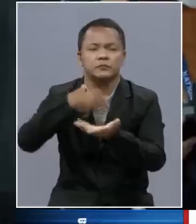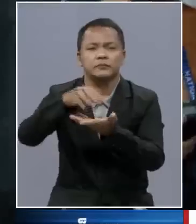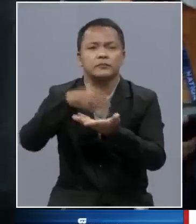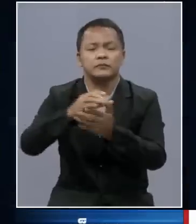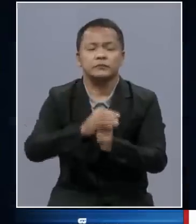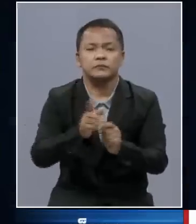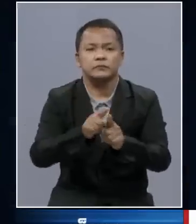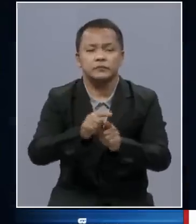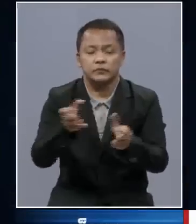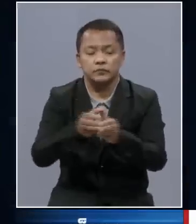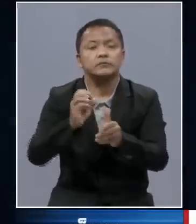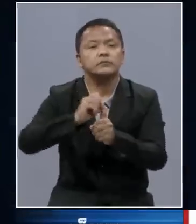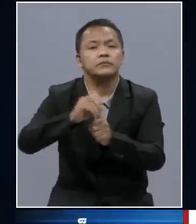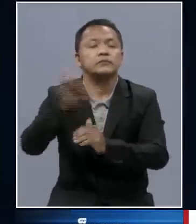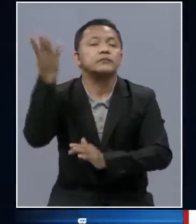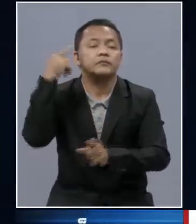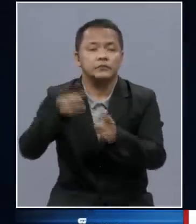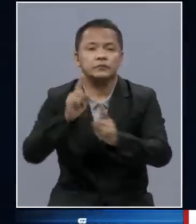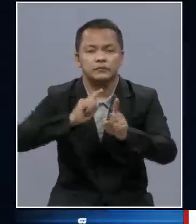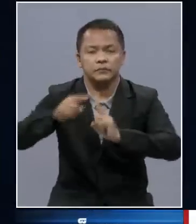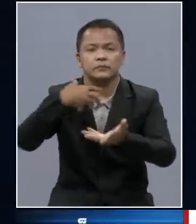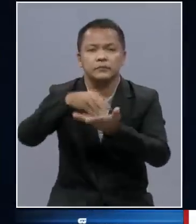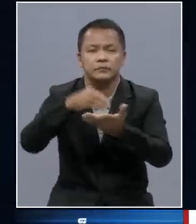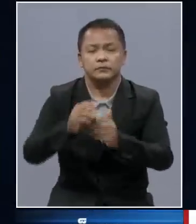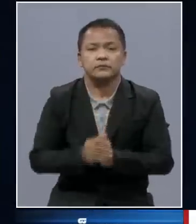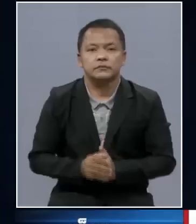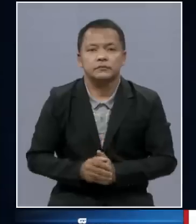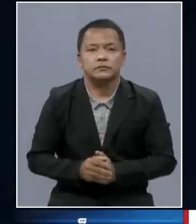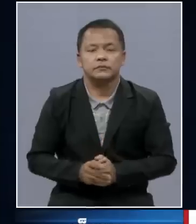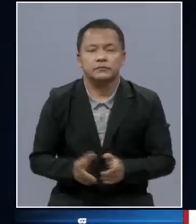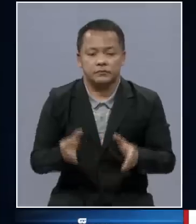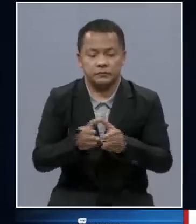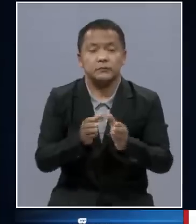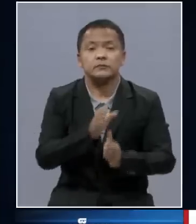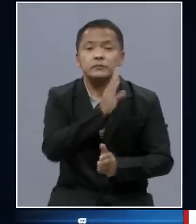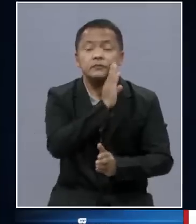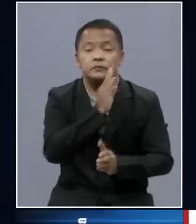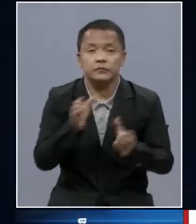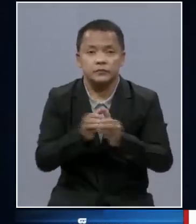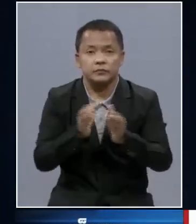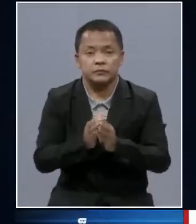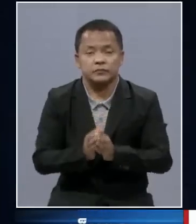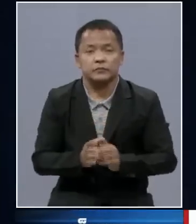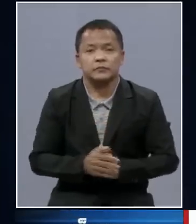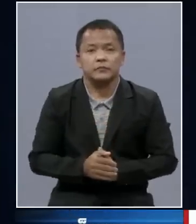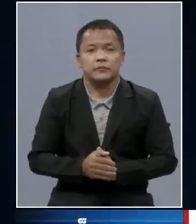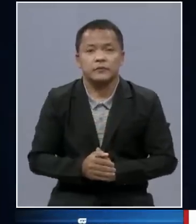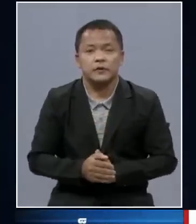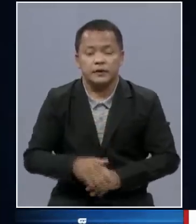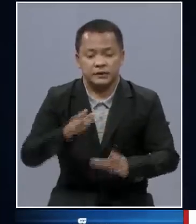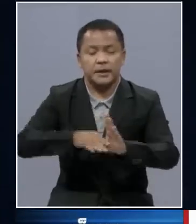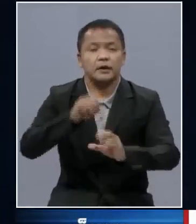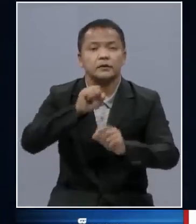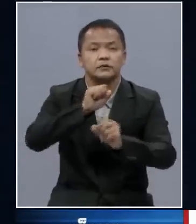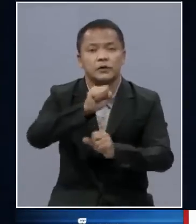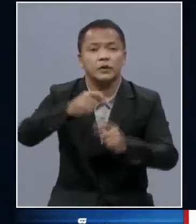มลูกพักวันนั้นเนี่ยนะครับแล้วก็พูดถึงประเด็นเรื่องของคุณสิทธาด้วยส่วนกรณีของคุณเรืองไกรลีกิจวัฒนะครับผู้สมัครส.ส.บัญ